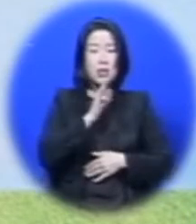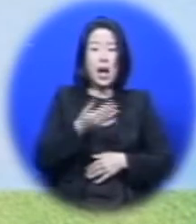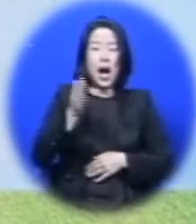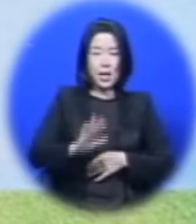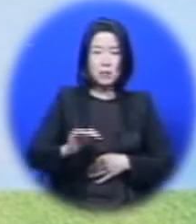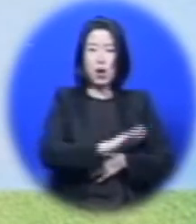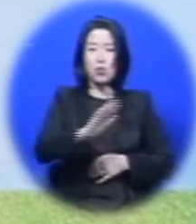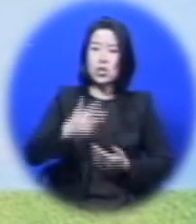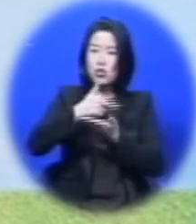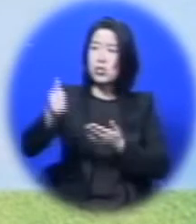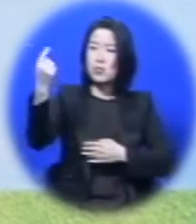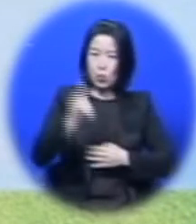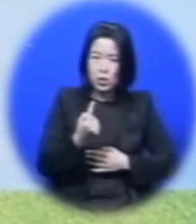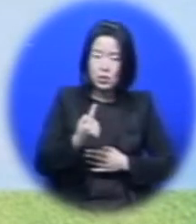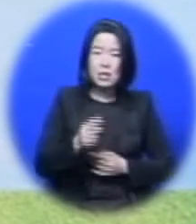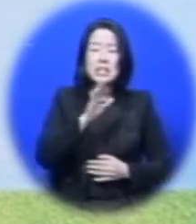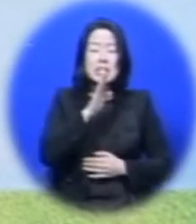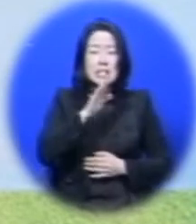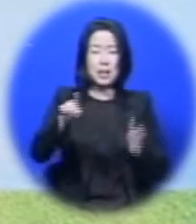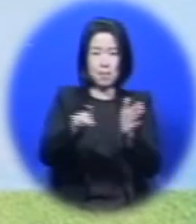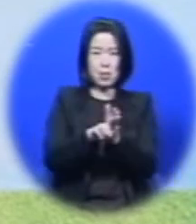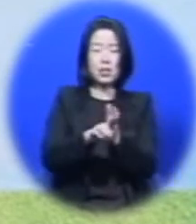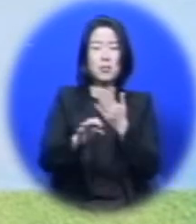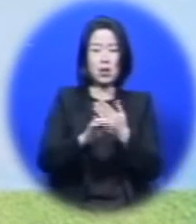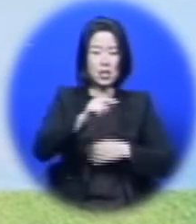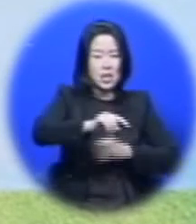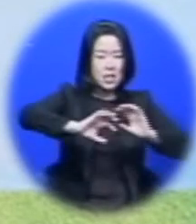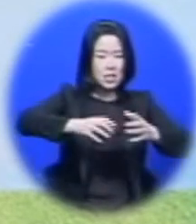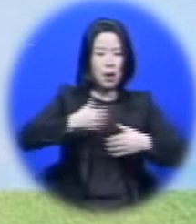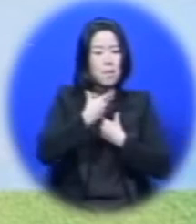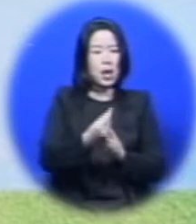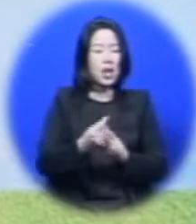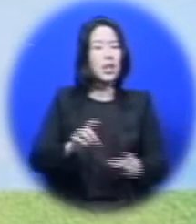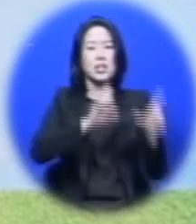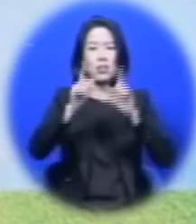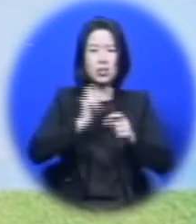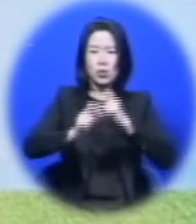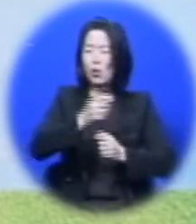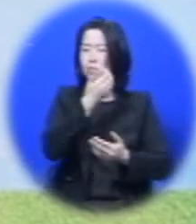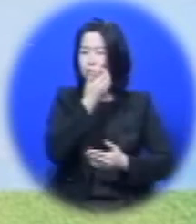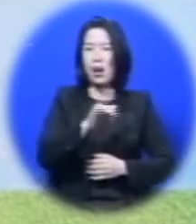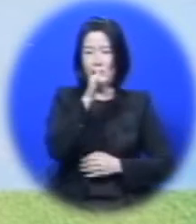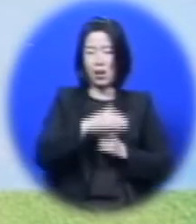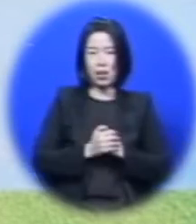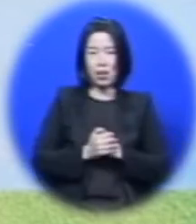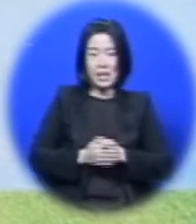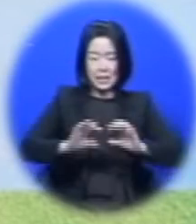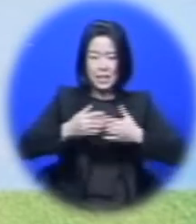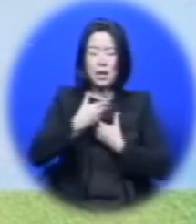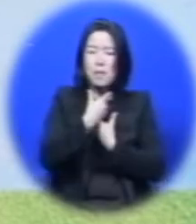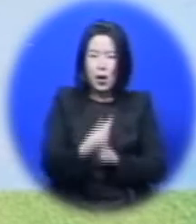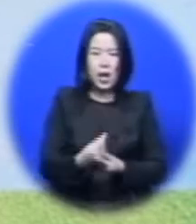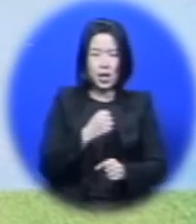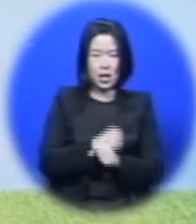우리 주님이 오시는 것을 진짜 믿으면 세상에서 편하게 사는 것이 더 부끄러워요. 세상에서